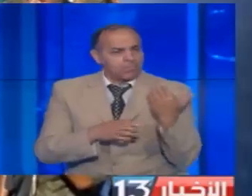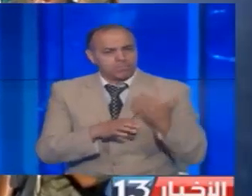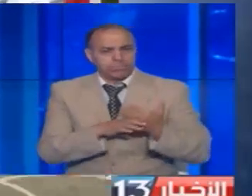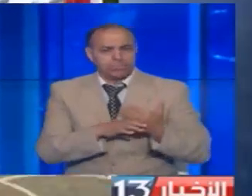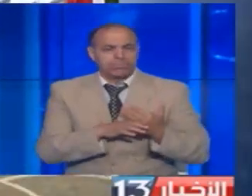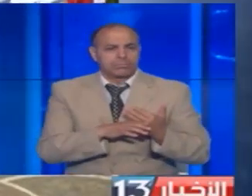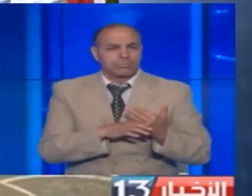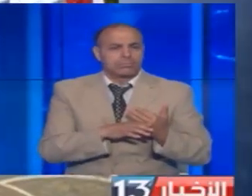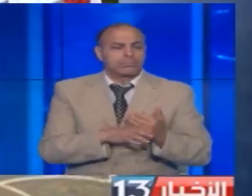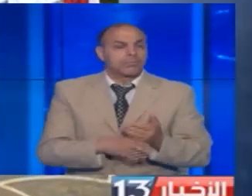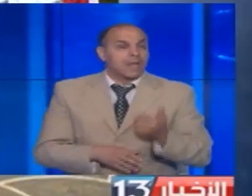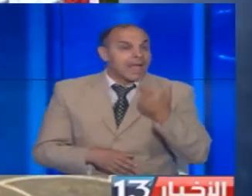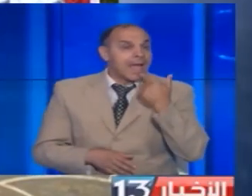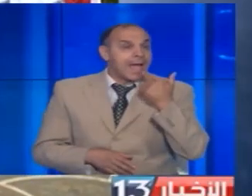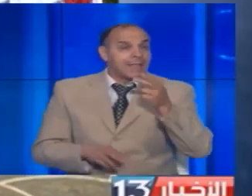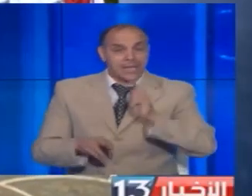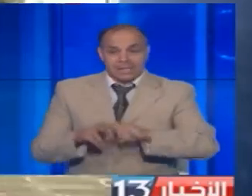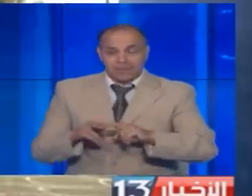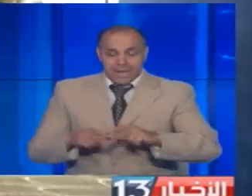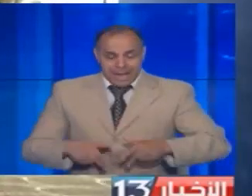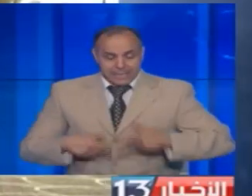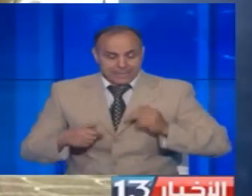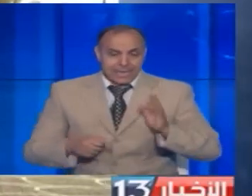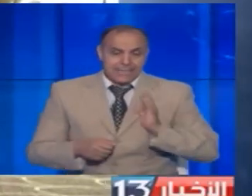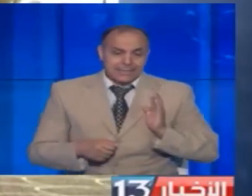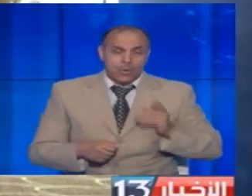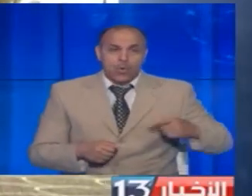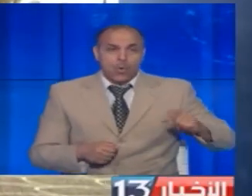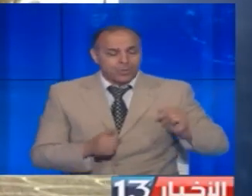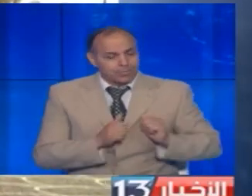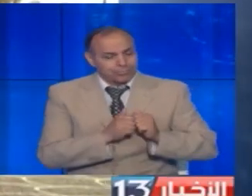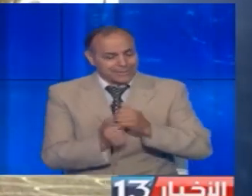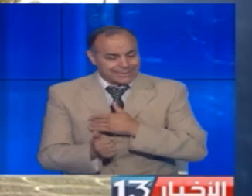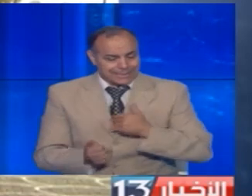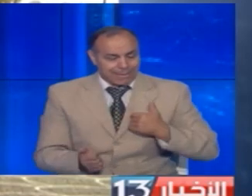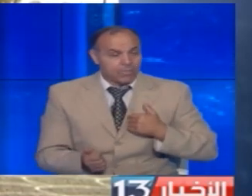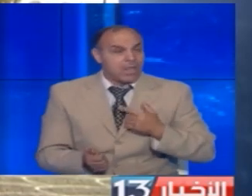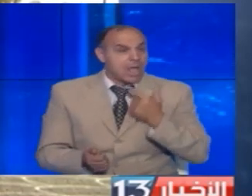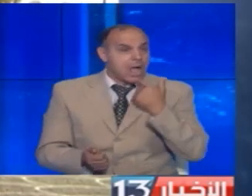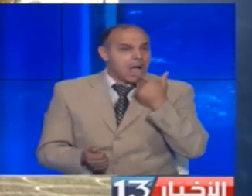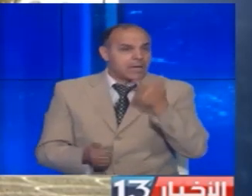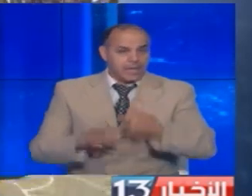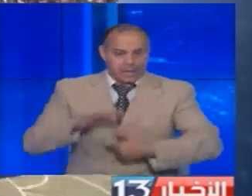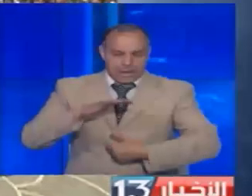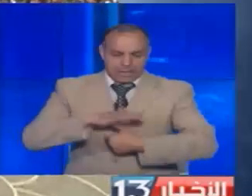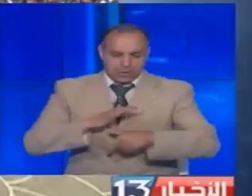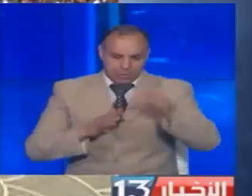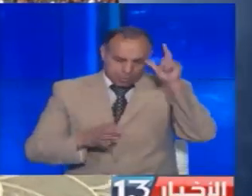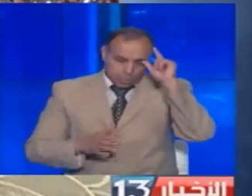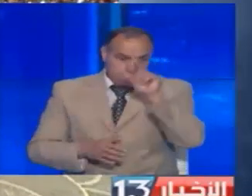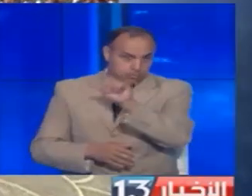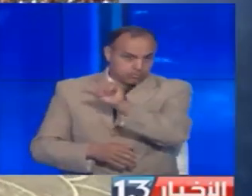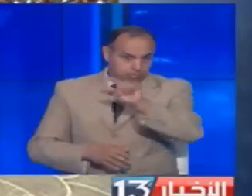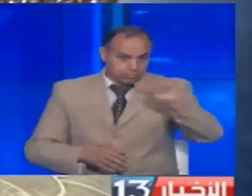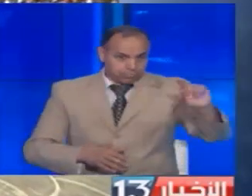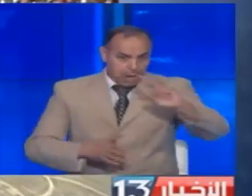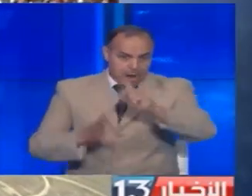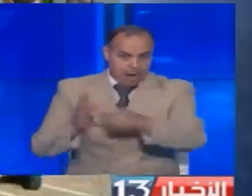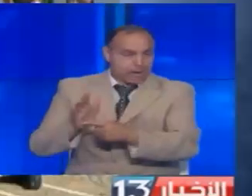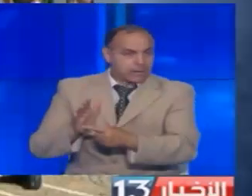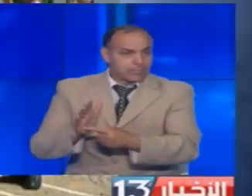تدخلاتها. ولتحسين ظروف عيش العسكريين والإحاطة الصحية بهم أعلن رئيس الجمهورية جملة من